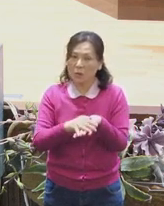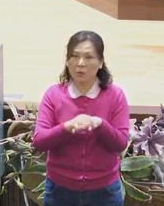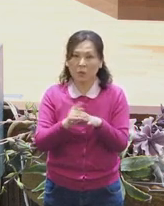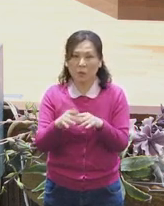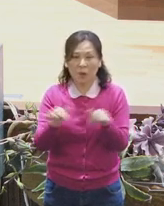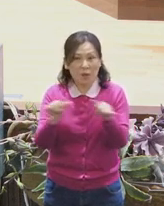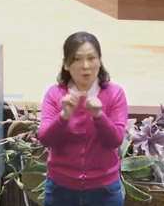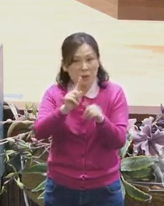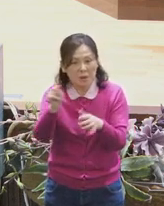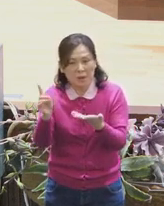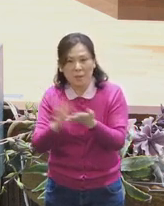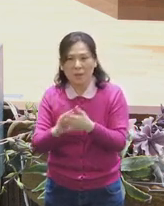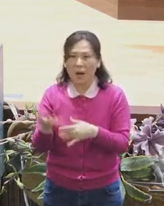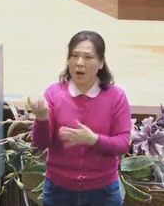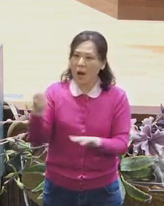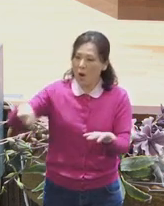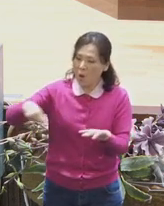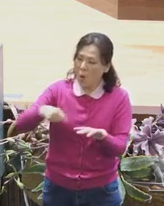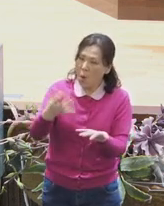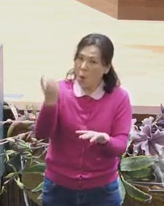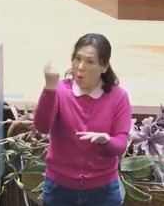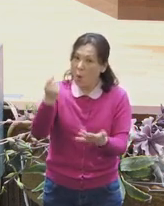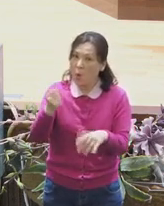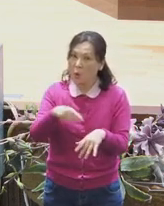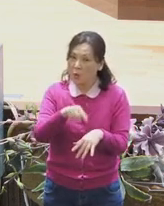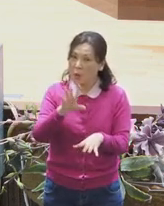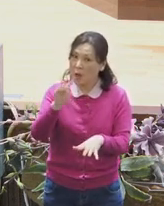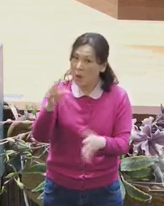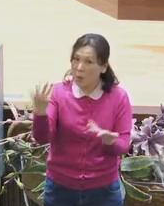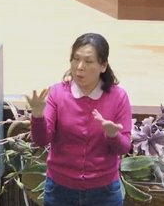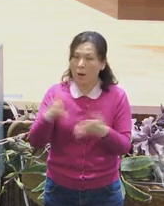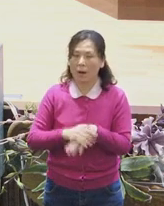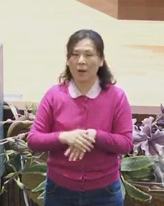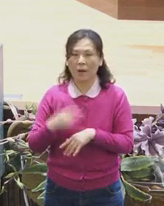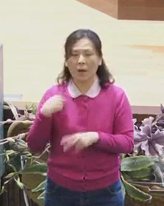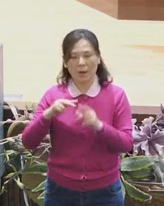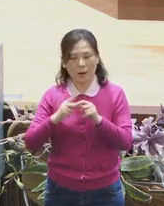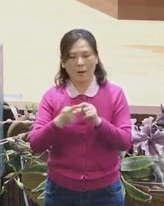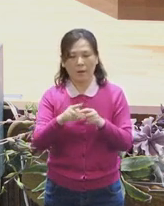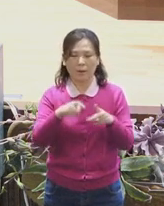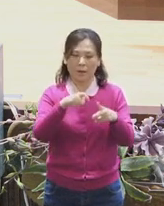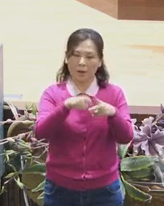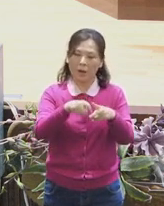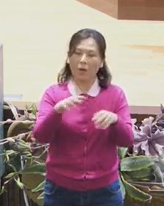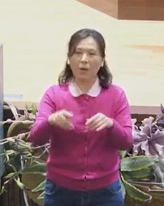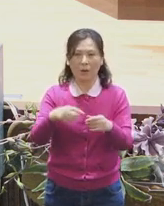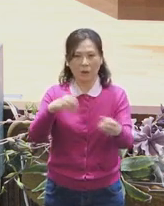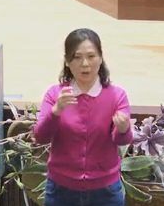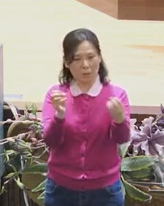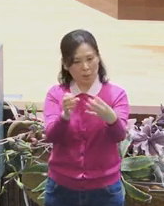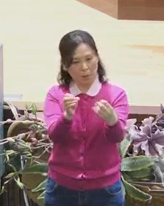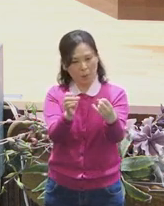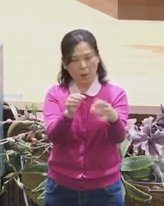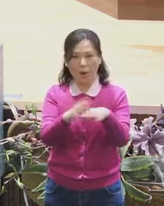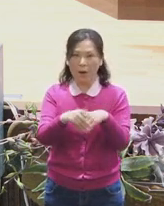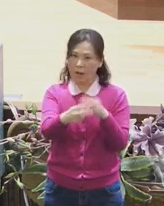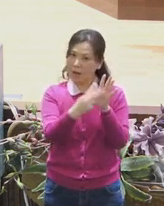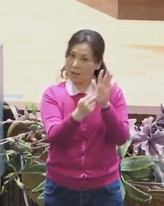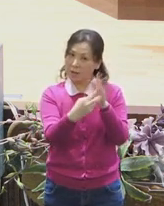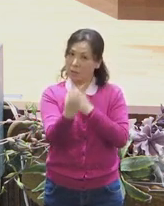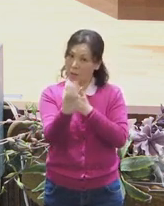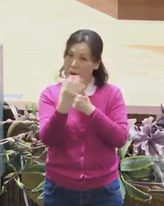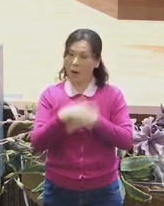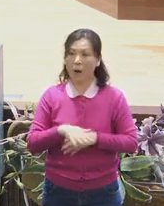有著作权的问题等等。好，那我就需要工程师解释事情给我听，对不对？就是如果你要问